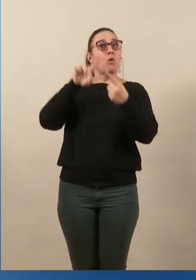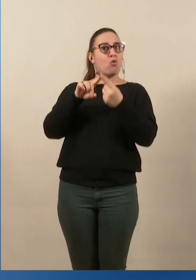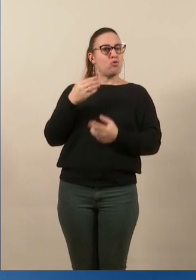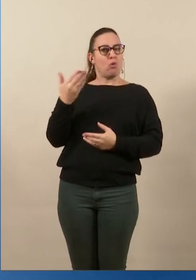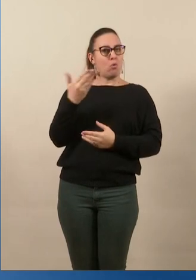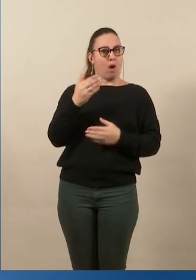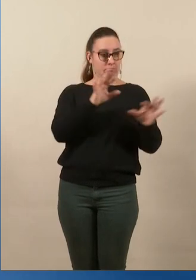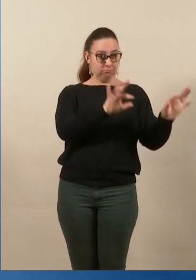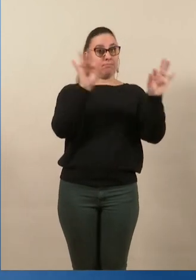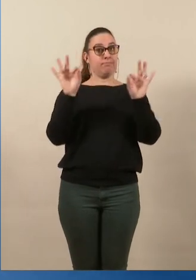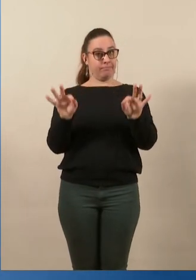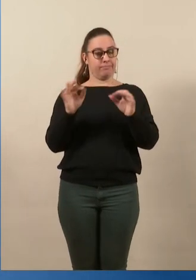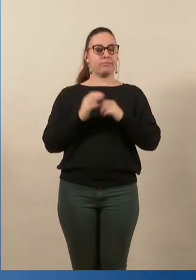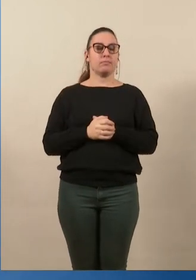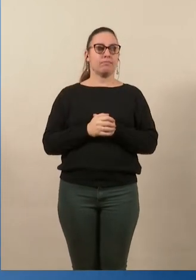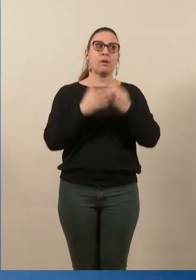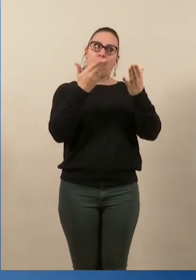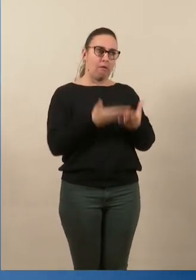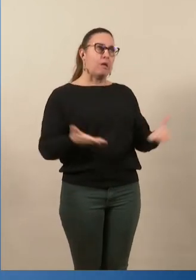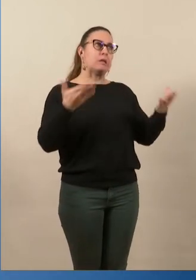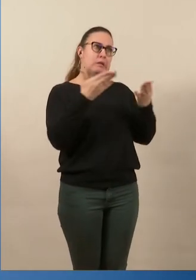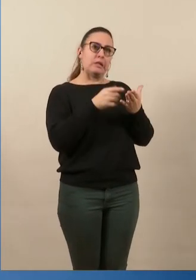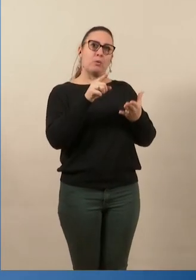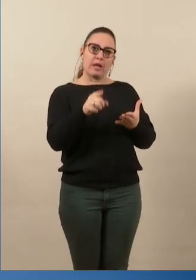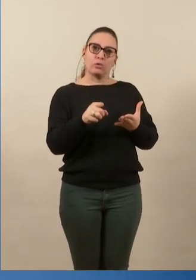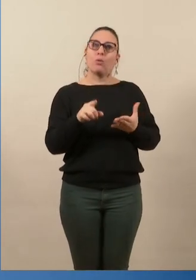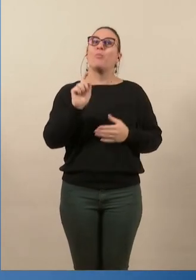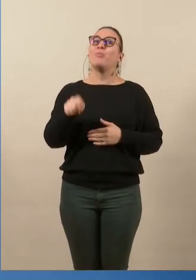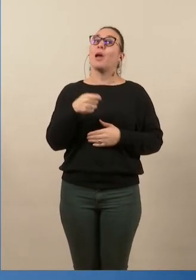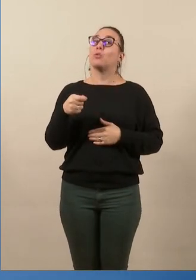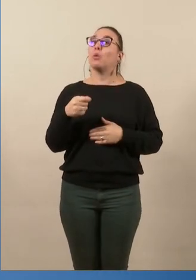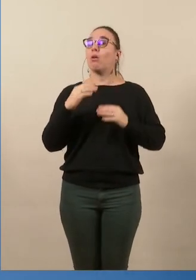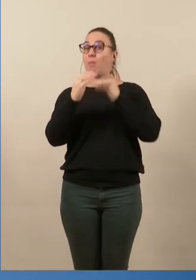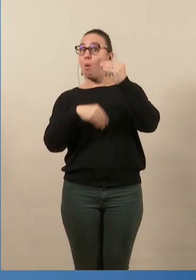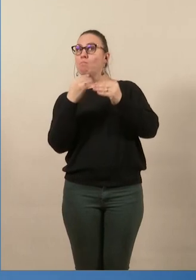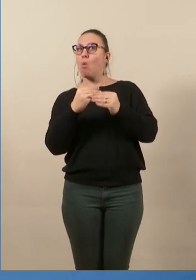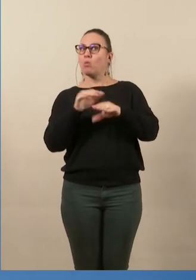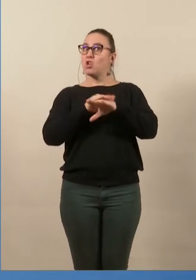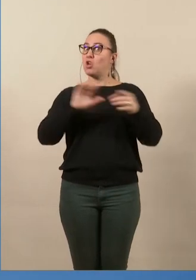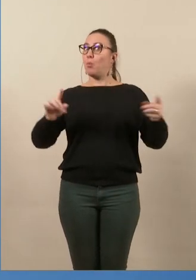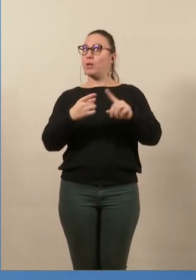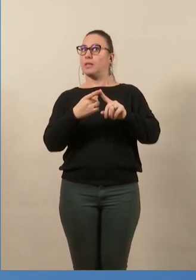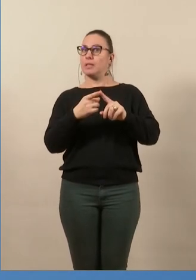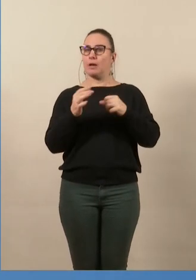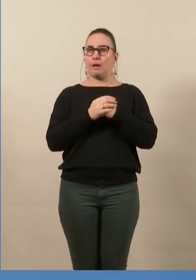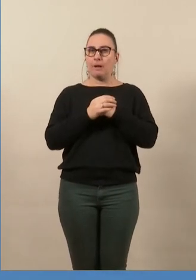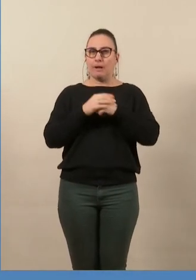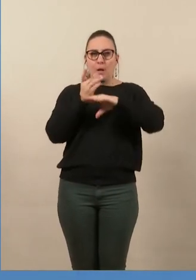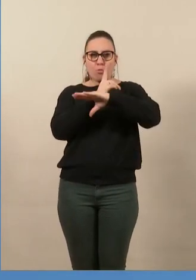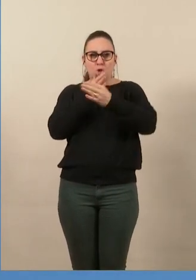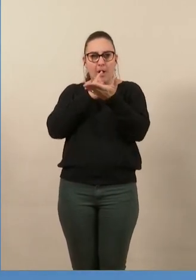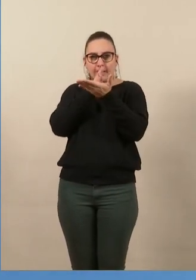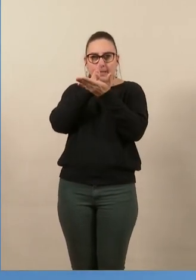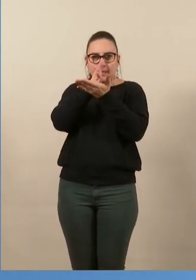nouveau face à cette situation géopolitique donc mondial notre boussole est la préservation de